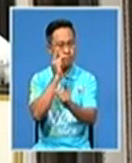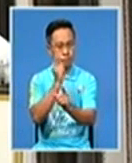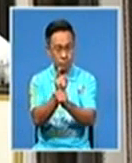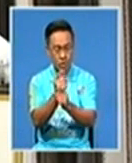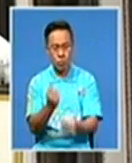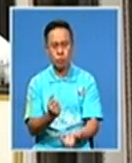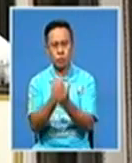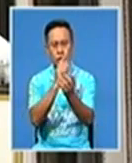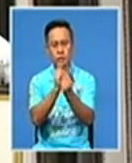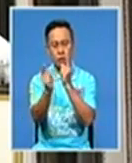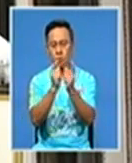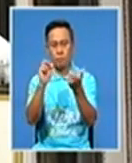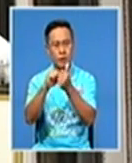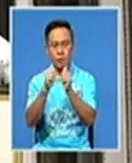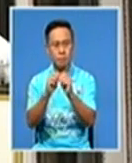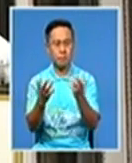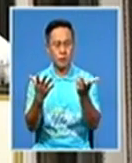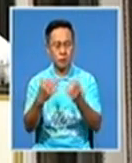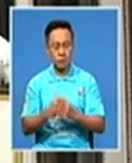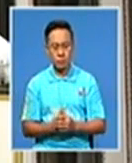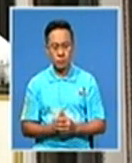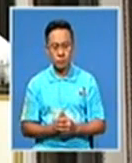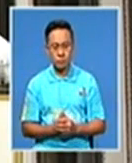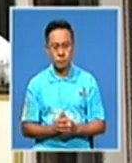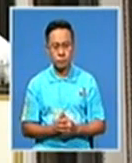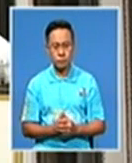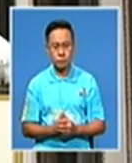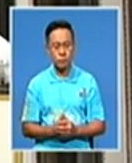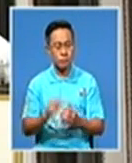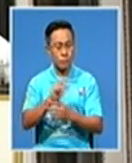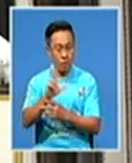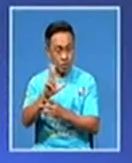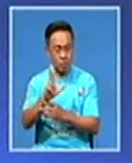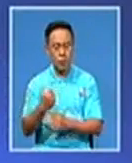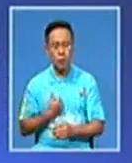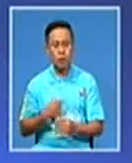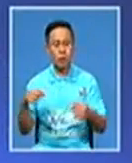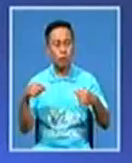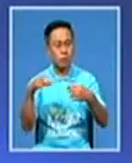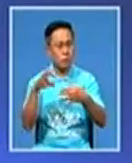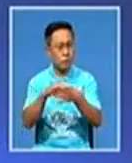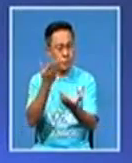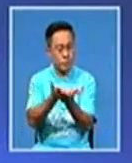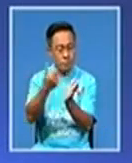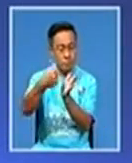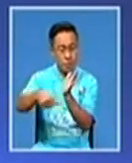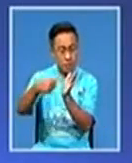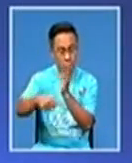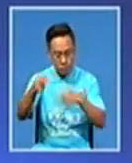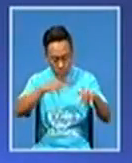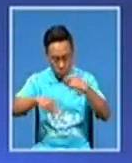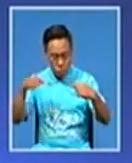ให้สังคมของเราปลอดการทุจริตให้ได้ในอนาคตนะครับเรื่องที่3คือการใช้มาตรการทางภาษีจะเป็นเครื่องมือการตรวจสอบเ